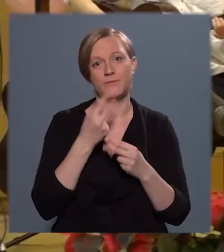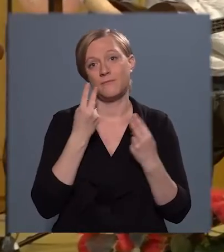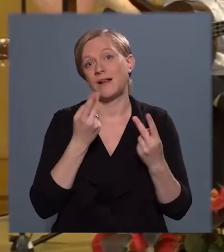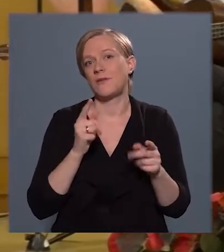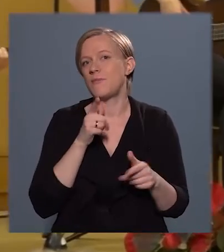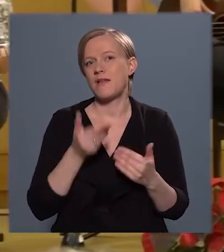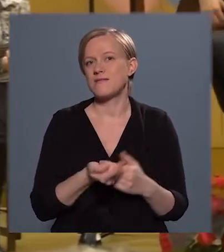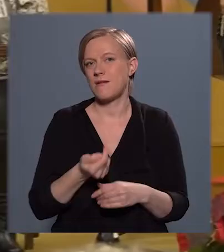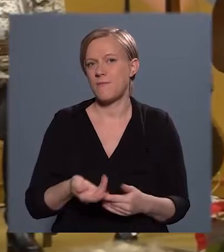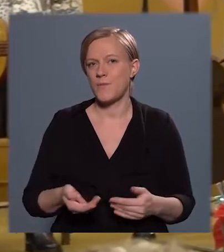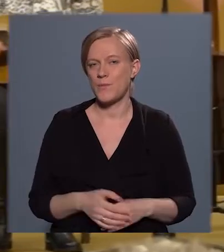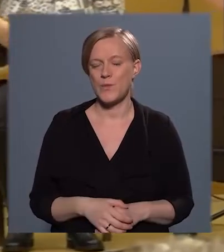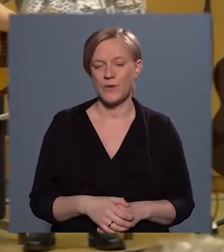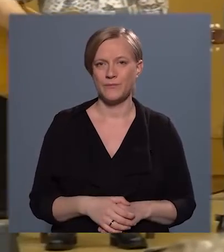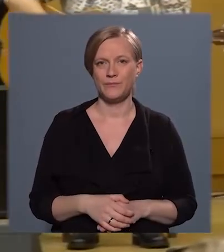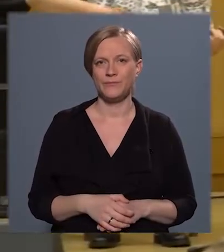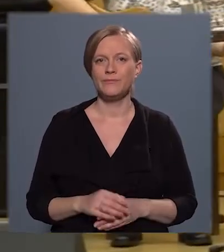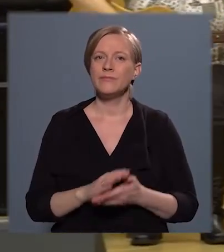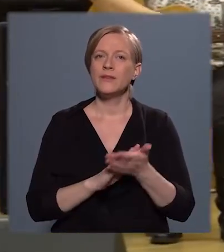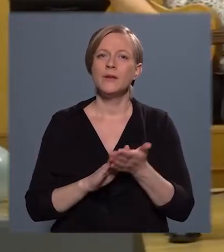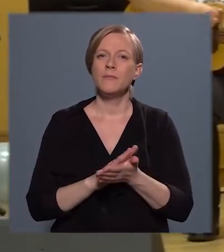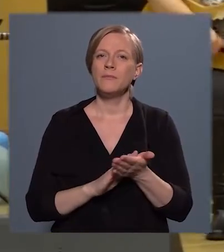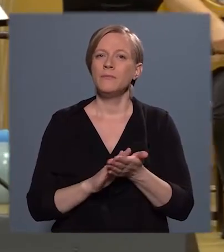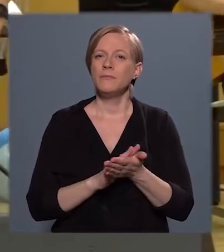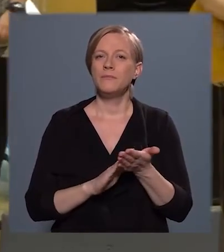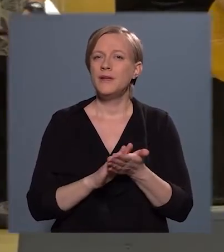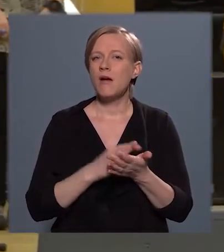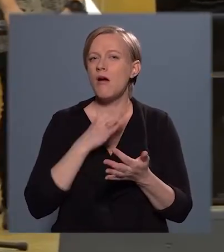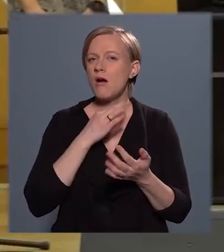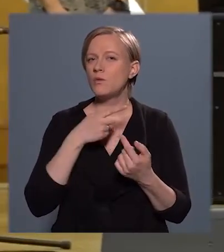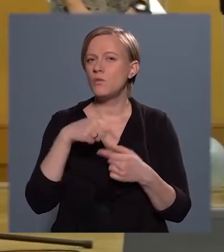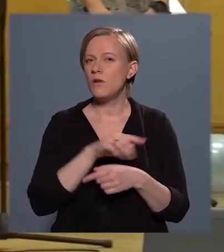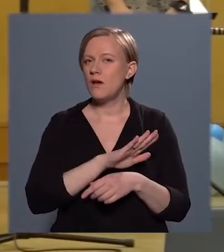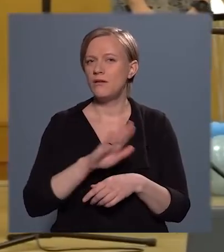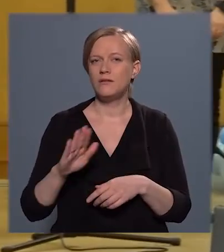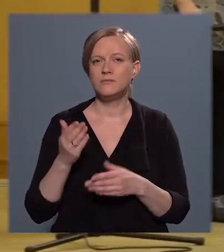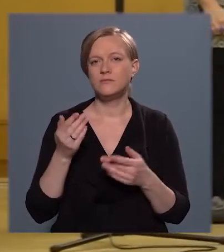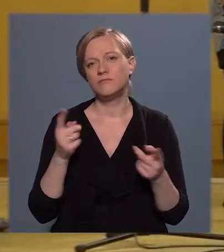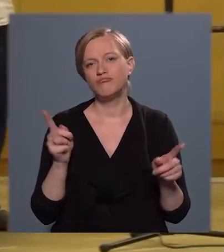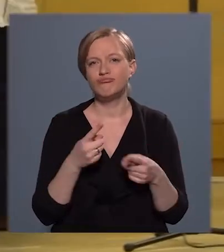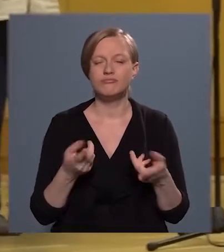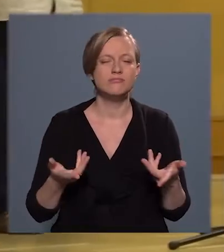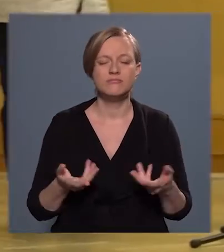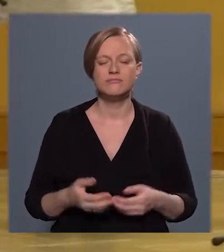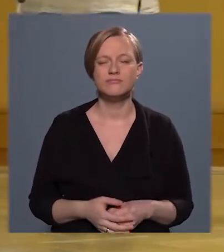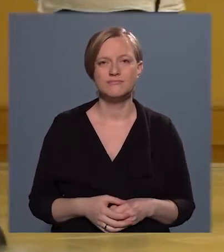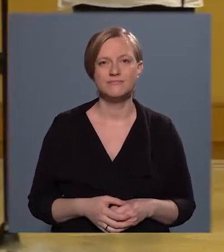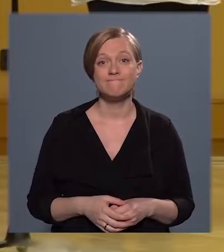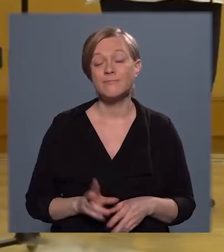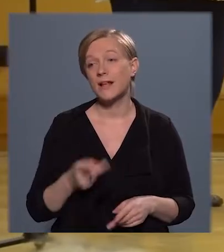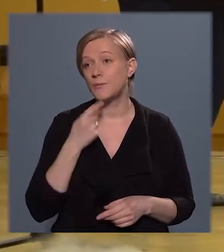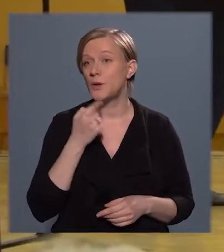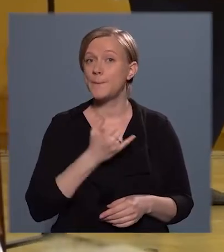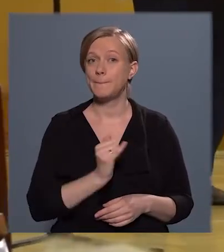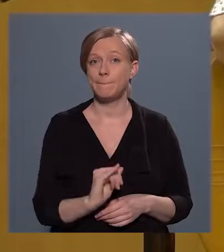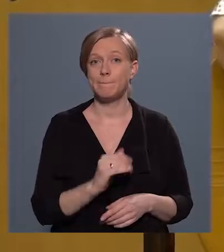mi sül ki belőle. Milyen egyébként a hangulata ezeknek a daraboknak? Azt mondhatom, hogy szinte